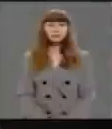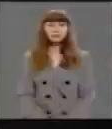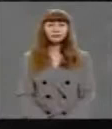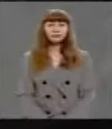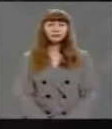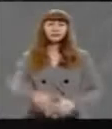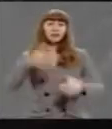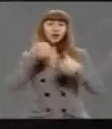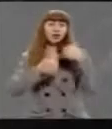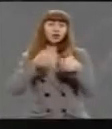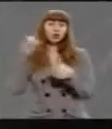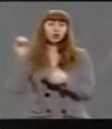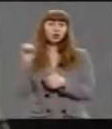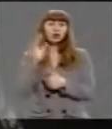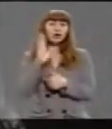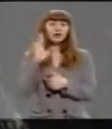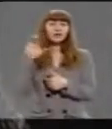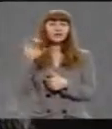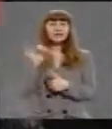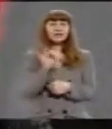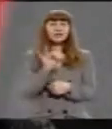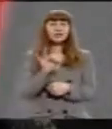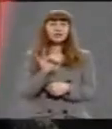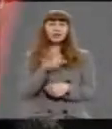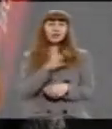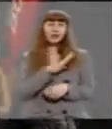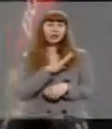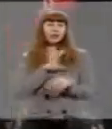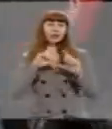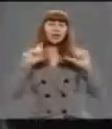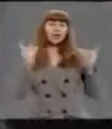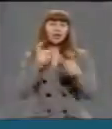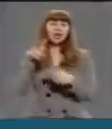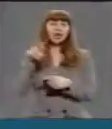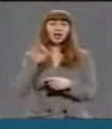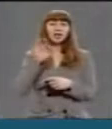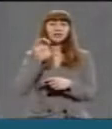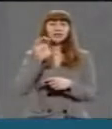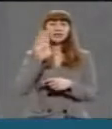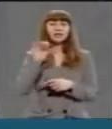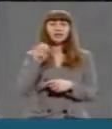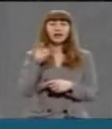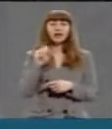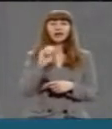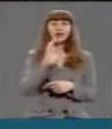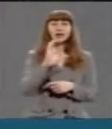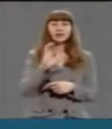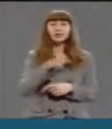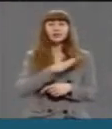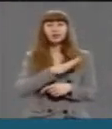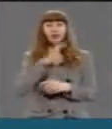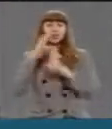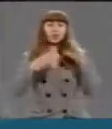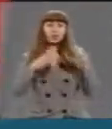Ақыштың Лас-Вегас қаласында UFC Apex аренасында UFC 10 ESPN 12 турнир өтті. Кештің басты жекпе-жегінде жеңіл салмақтағы